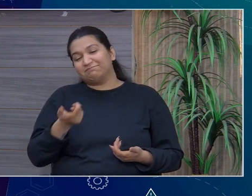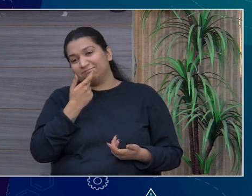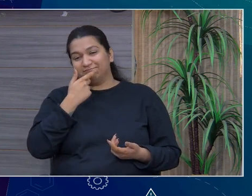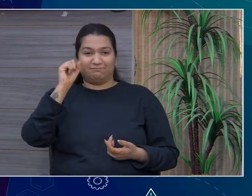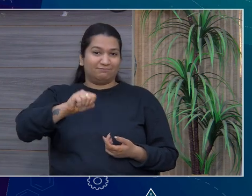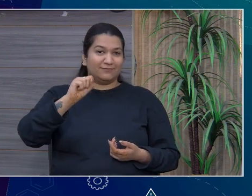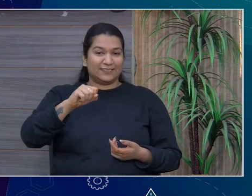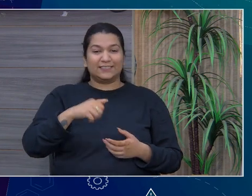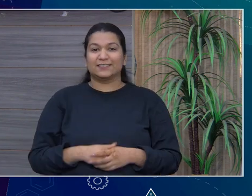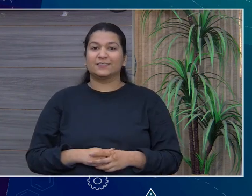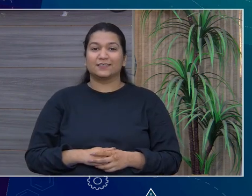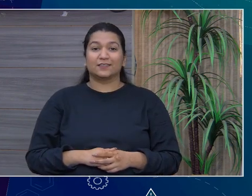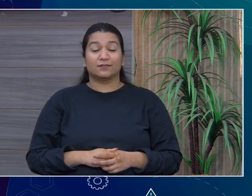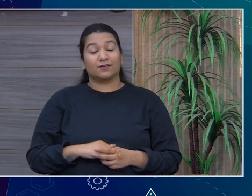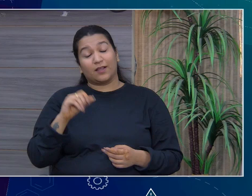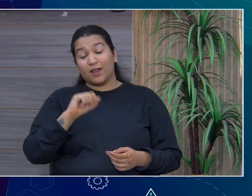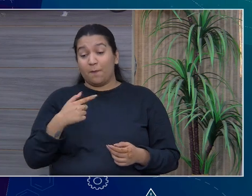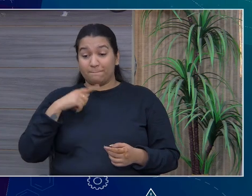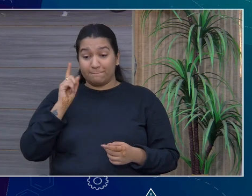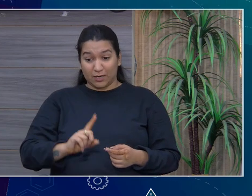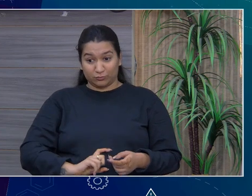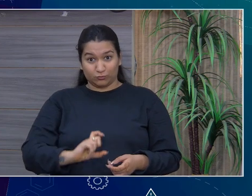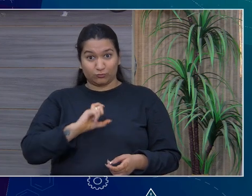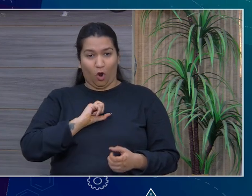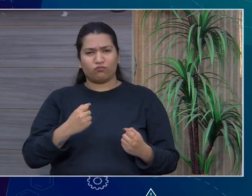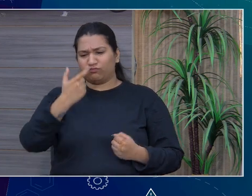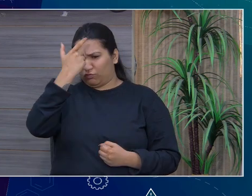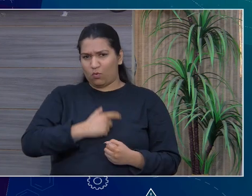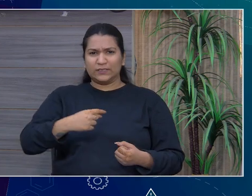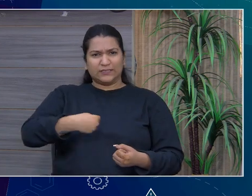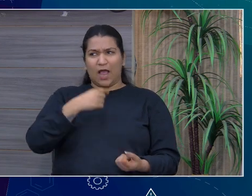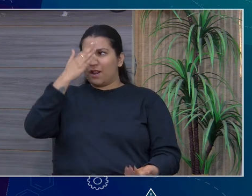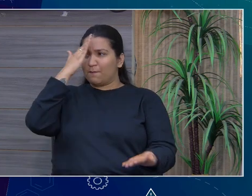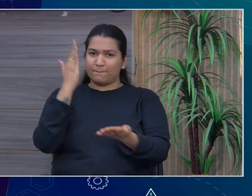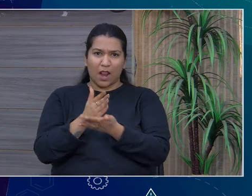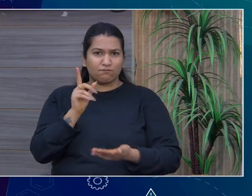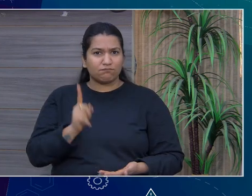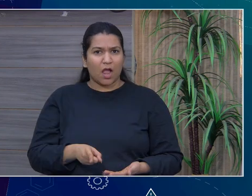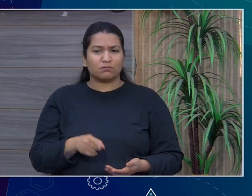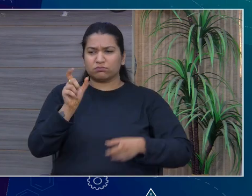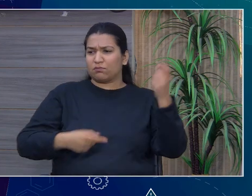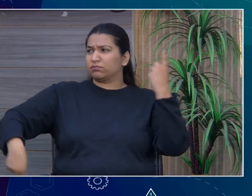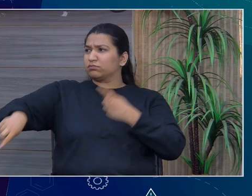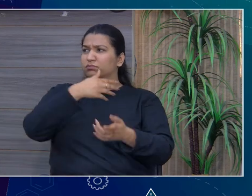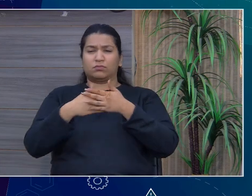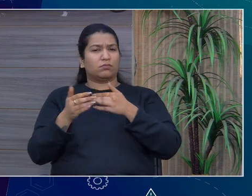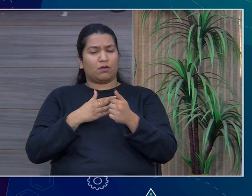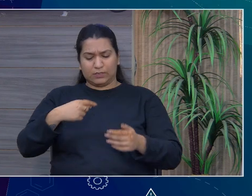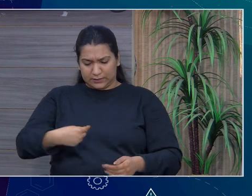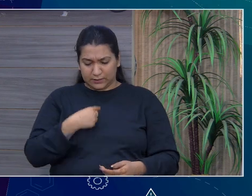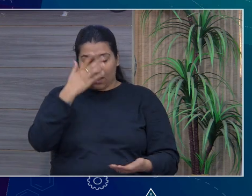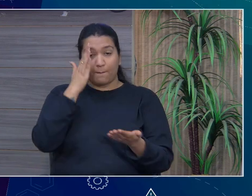बिल्कुल, तो इसका मतलब ये है कि आपको अपना आत्मविश्वास बढ़ाकर रखना है, खुद में वो सेल्फ बिलीफ जगा कर रखना है कि यस अगर आप हैं तो आपसे ही सारा जहान है